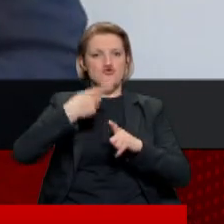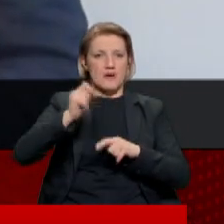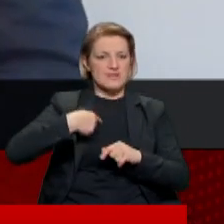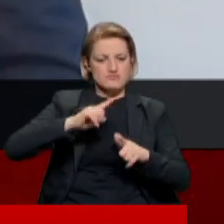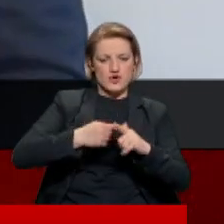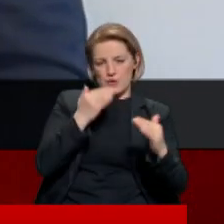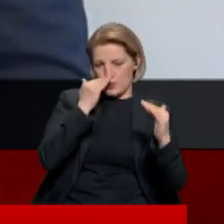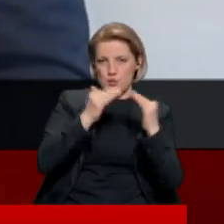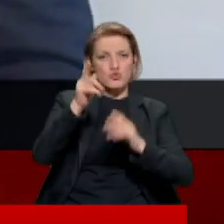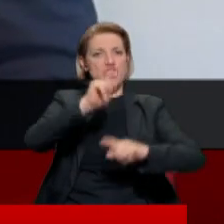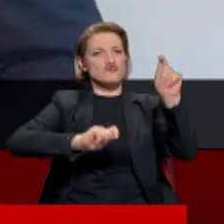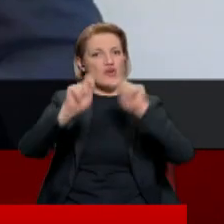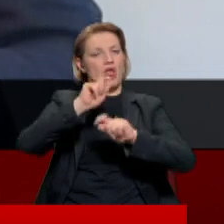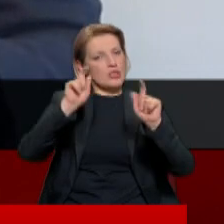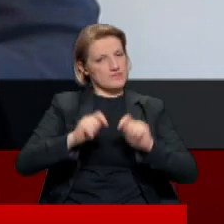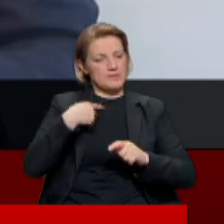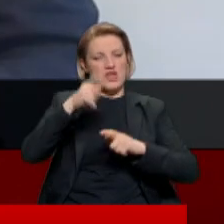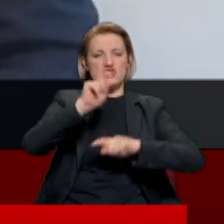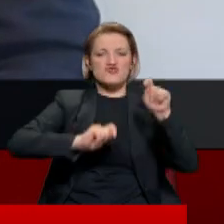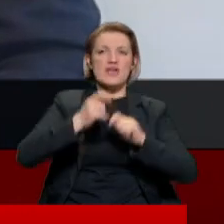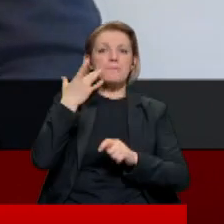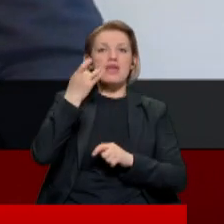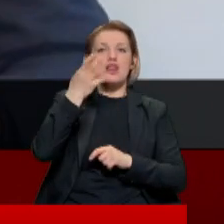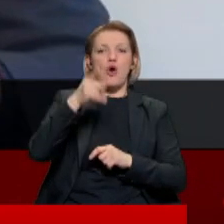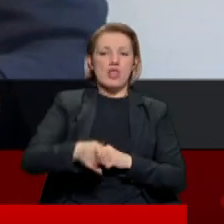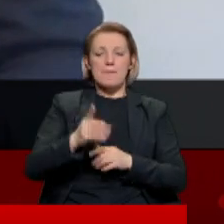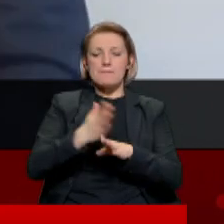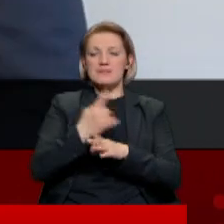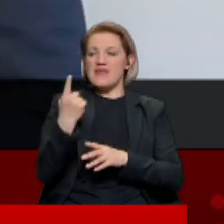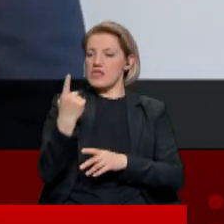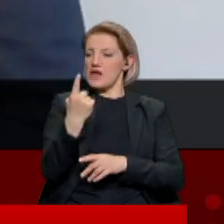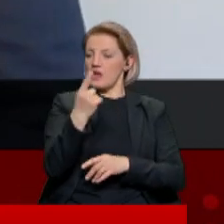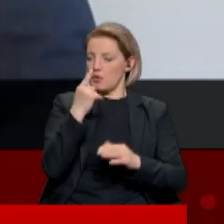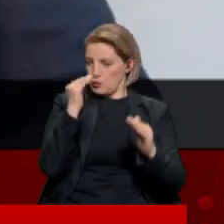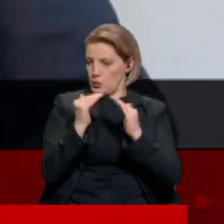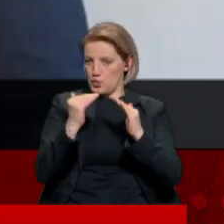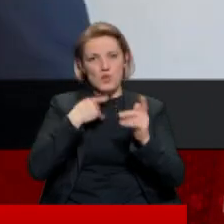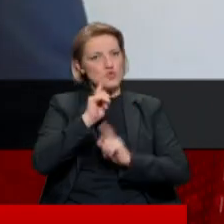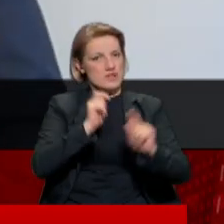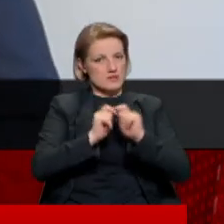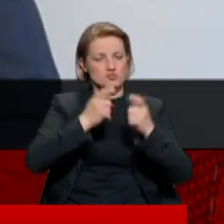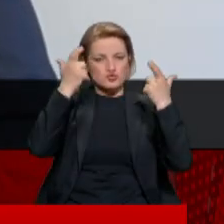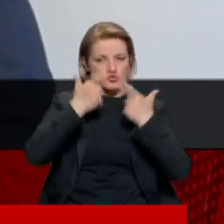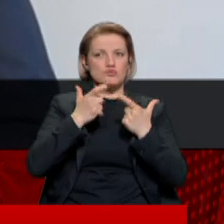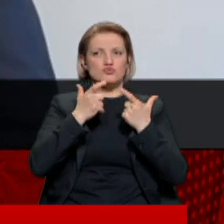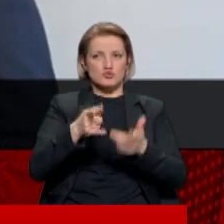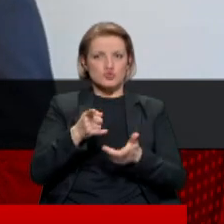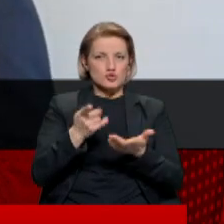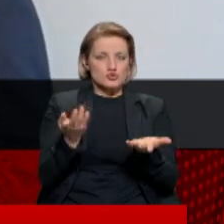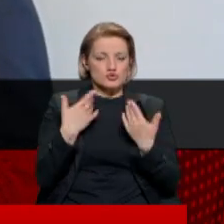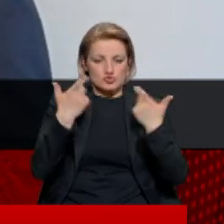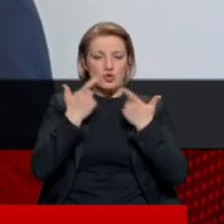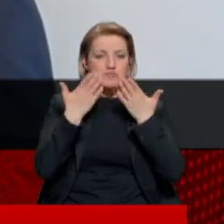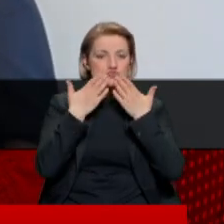Projeme uygun inşaat yaptım. İnşaatta belirlenen malzemeleri birebir aynısını kullandım. Sorumsuzluğunu ispat